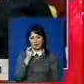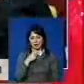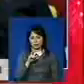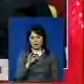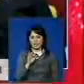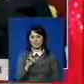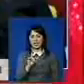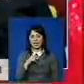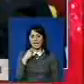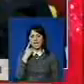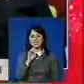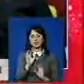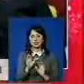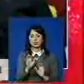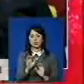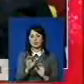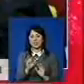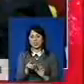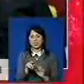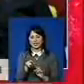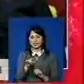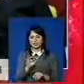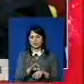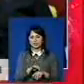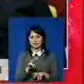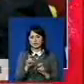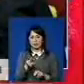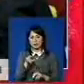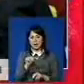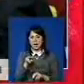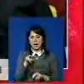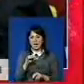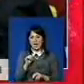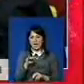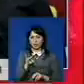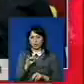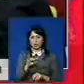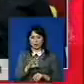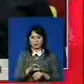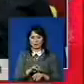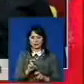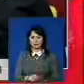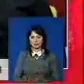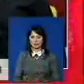რა სახის მზრუნველობას აერთიანებს პალიატიური მზრუნველობა? რა სახის პროცედურებს აერთიანებს?